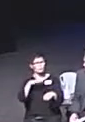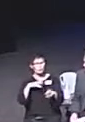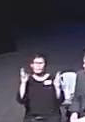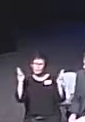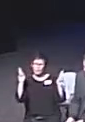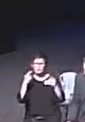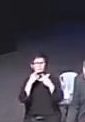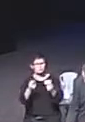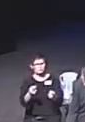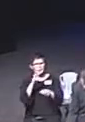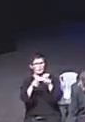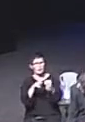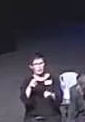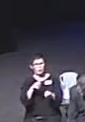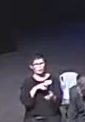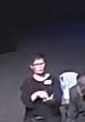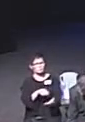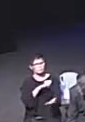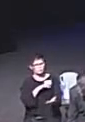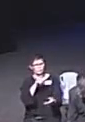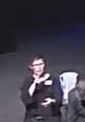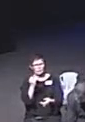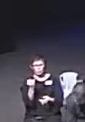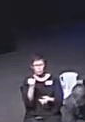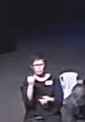olemassa, ja siihen on diagnoosi